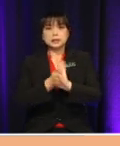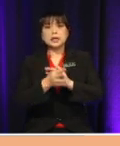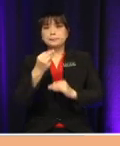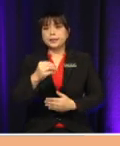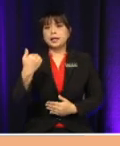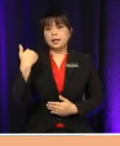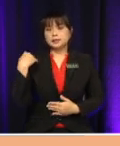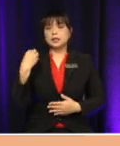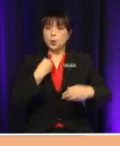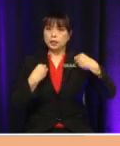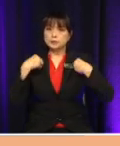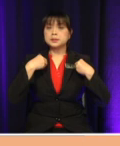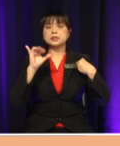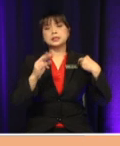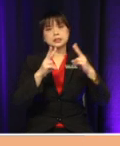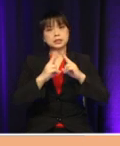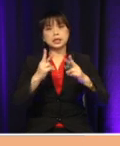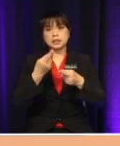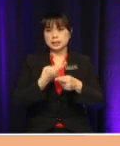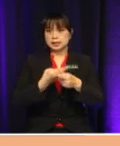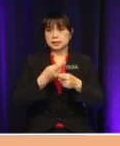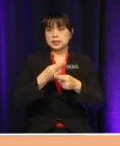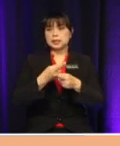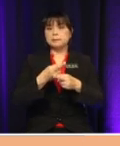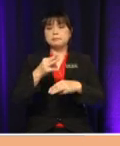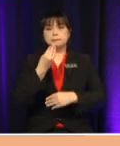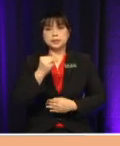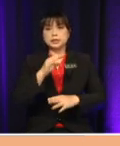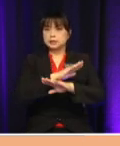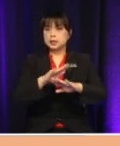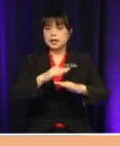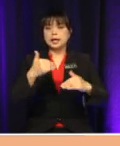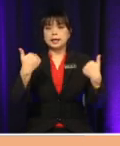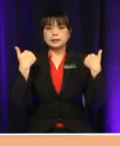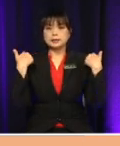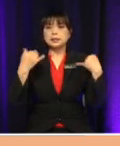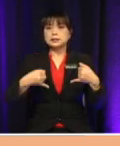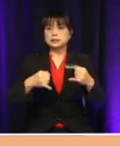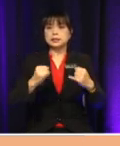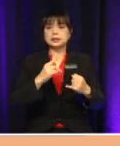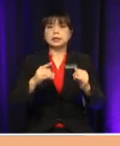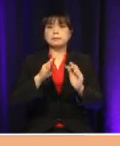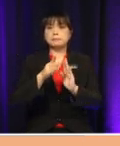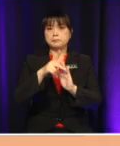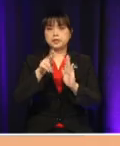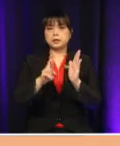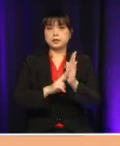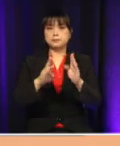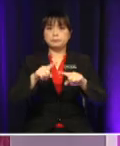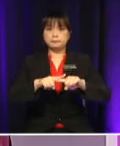sangat-sangat ringkas Dimana mereka tidak menjalani pembedaan yang kompleks mereka tidak mempunyai